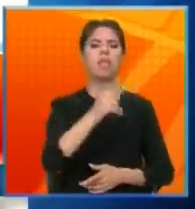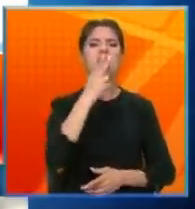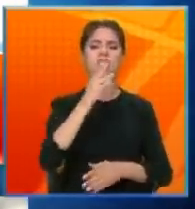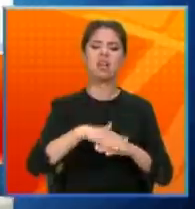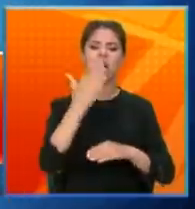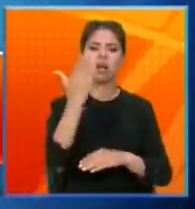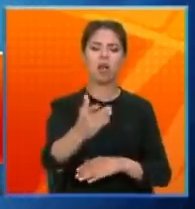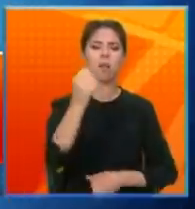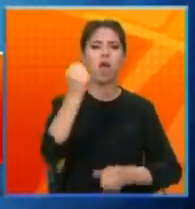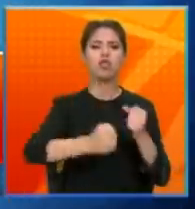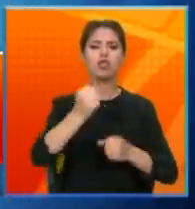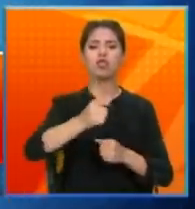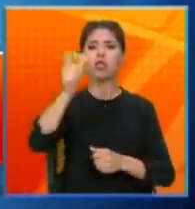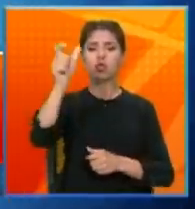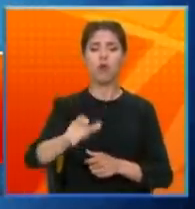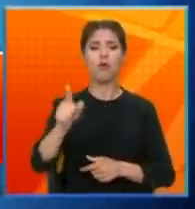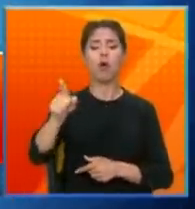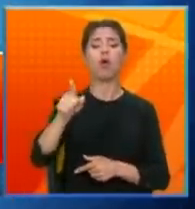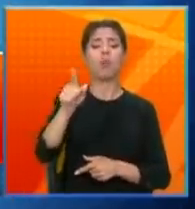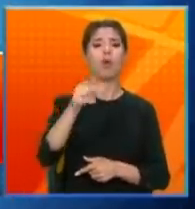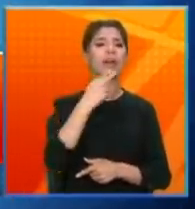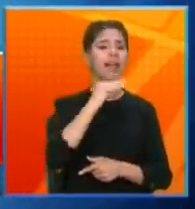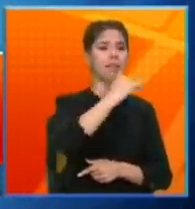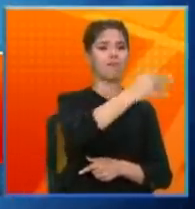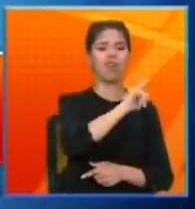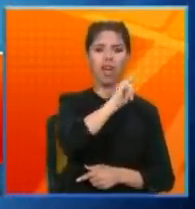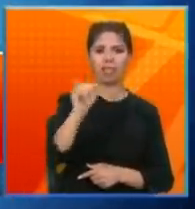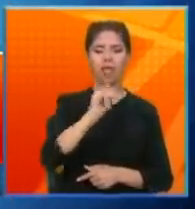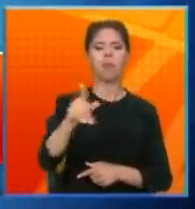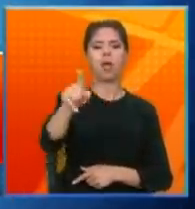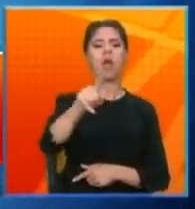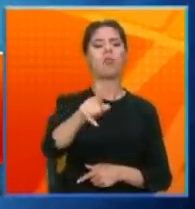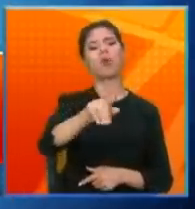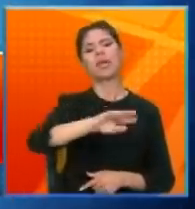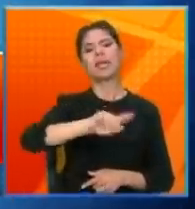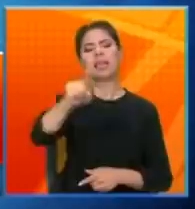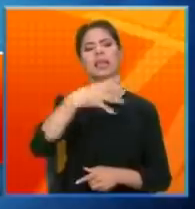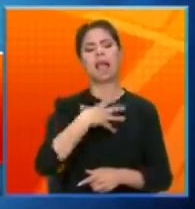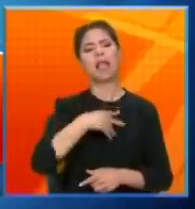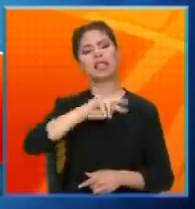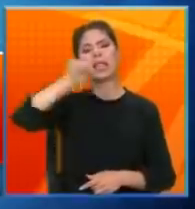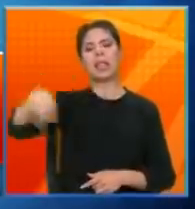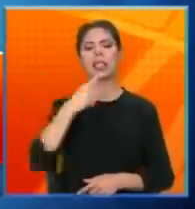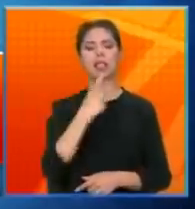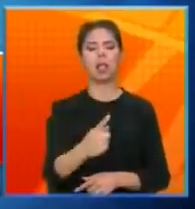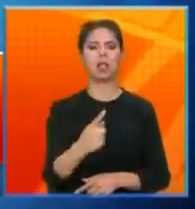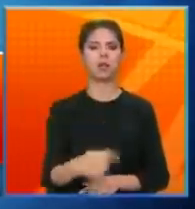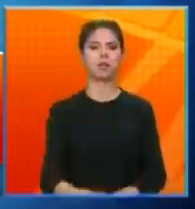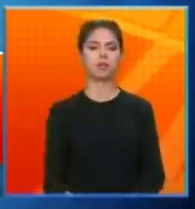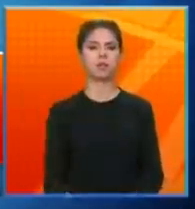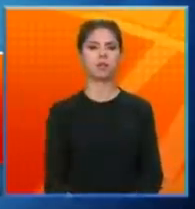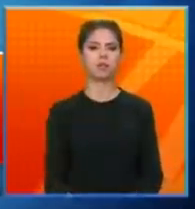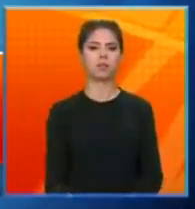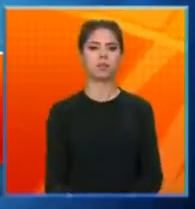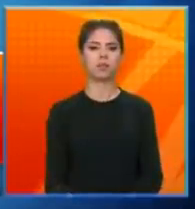yaktı. Aracındaki yolcu tepki gösterince kadını aracından indirdi. Ben salmak istemiyorum, zorla mı biniyorsun? Sen beni zaten almıştın, paramı